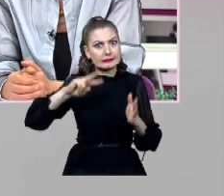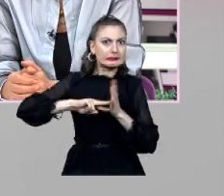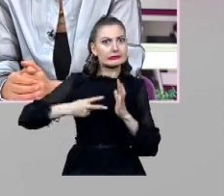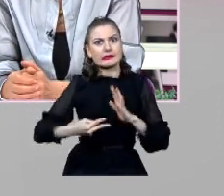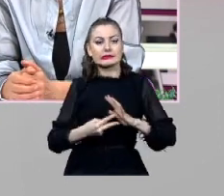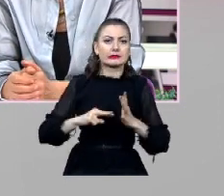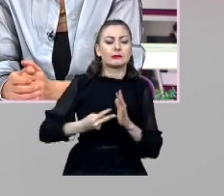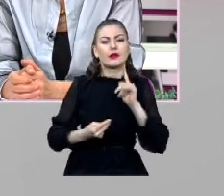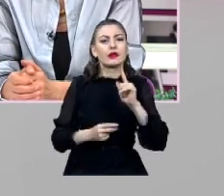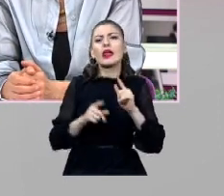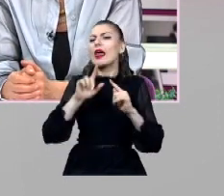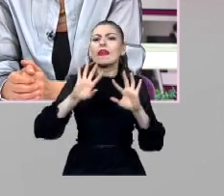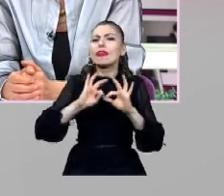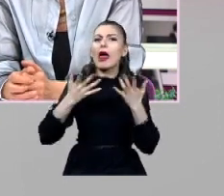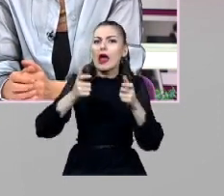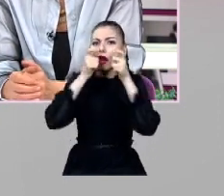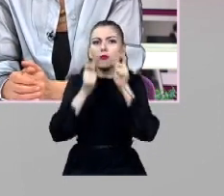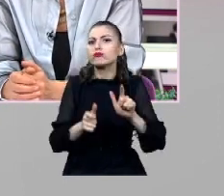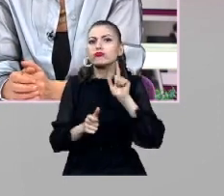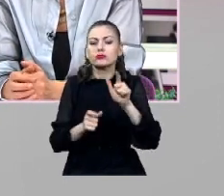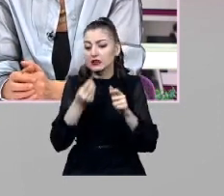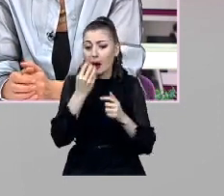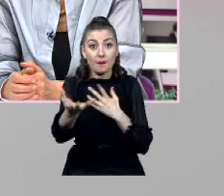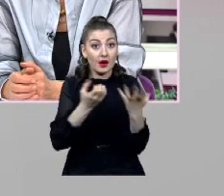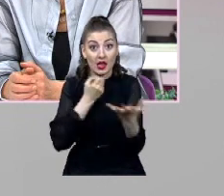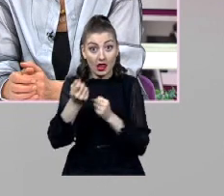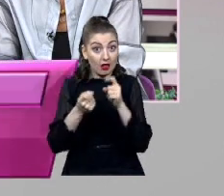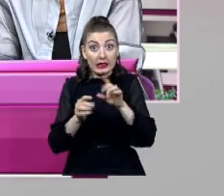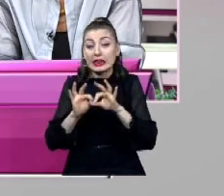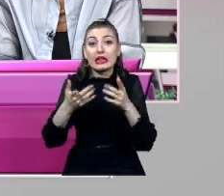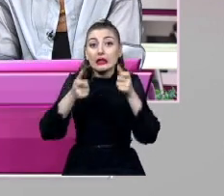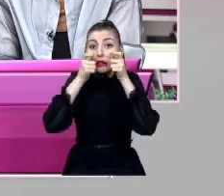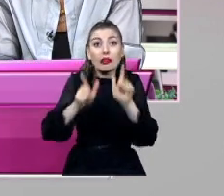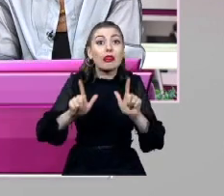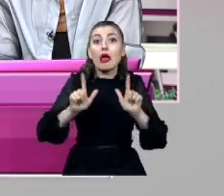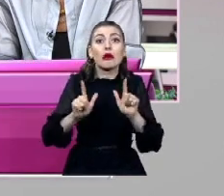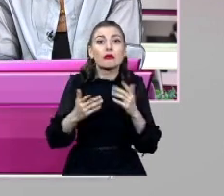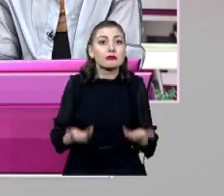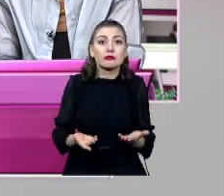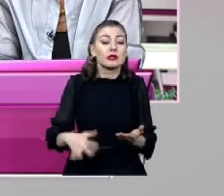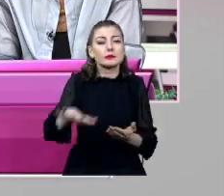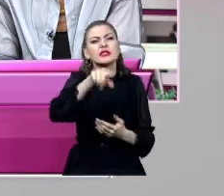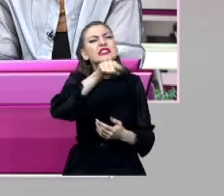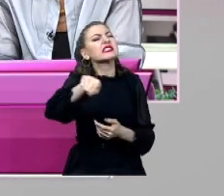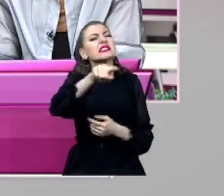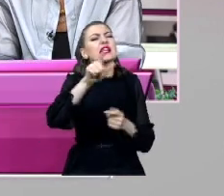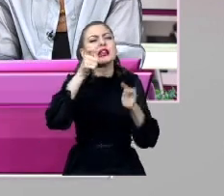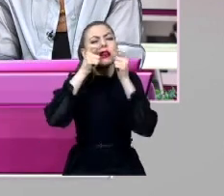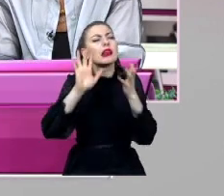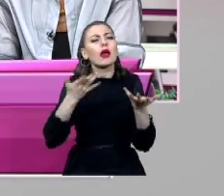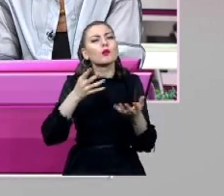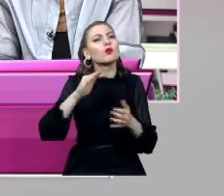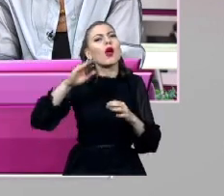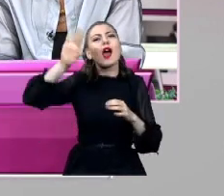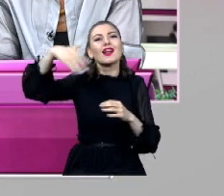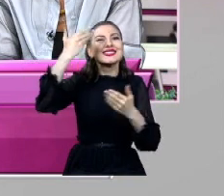tabii ki. Nelere dikkat ediyorsunuz? Mesela bu noktada market alışverişinde nelere dikkat etmek lazım? Siz özellikle nelere dikkat ediyorsunuz? Seyircilere de